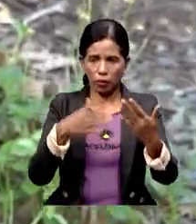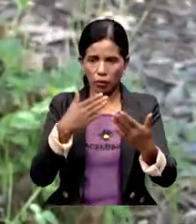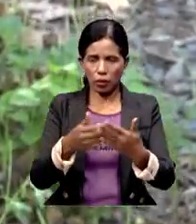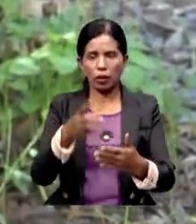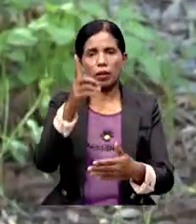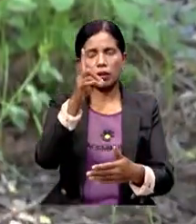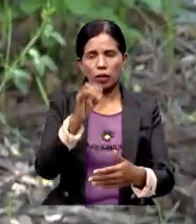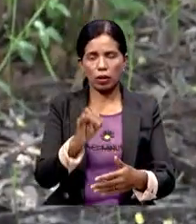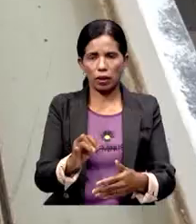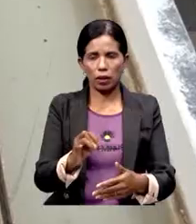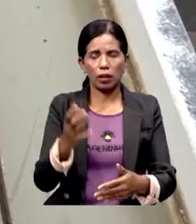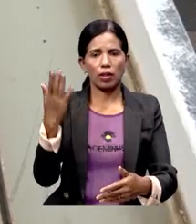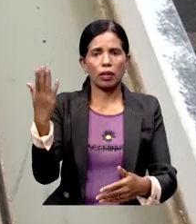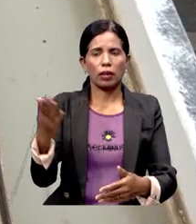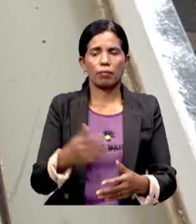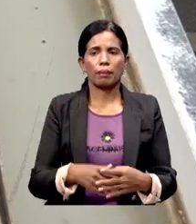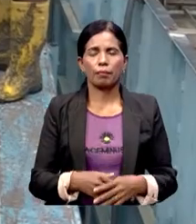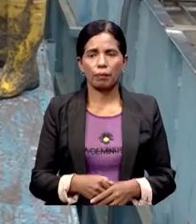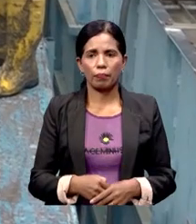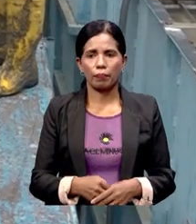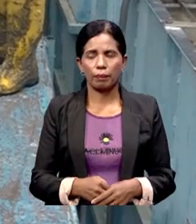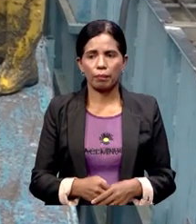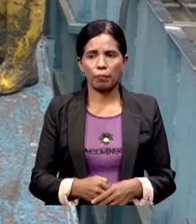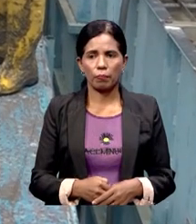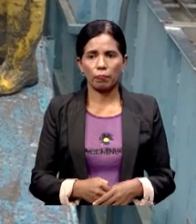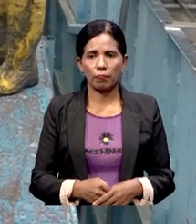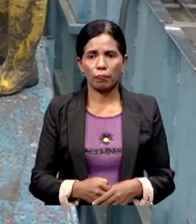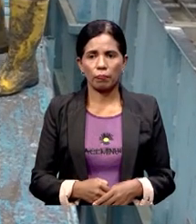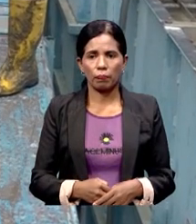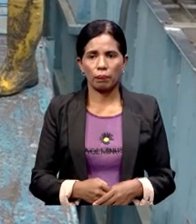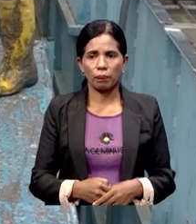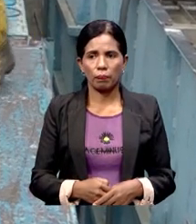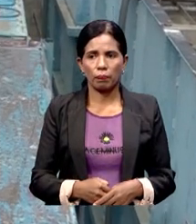be hela iha parte leste no oeste. Felicia Fonseca, Lamberto da Silva, GMN.